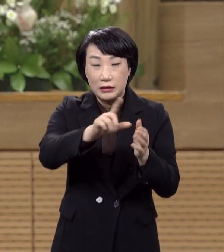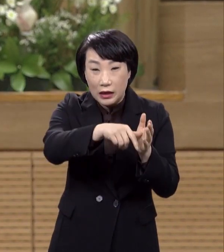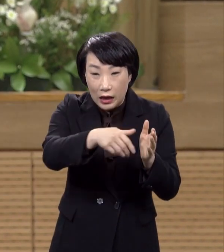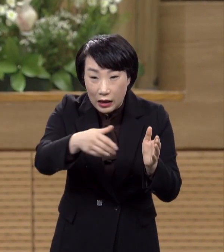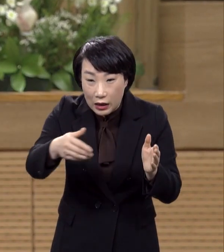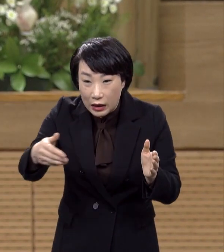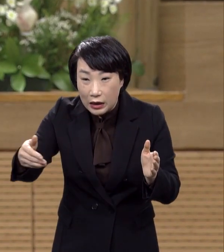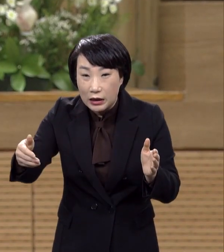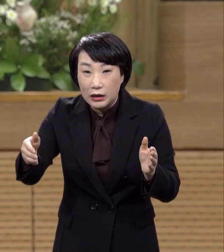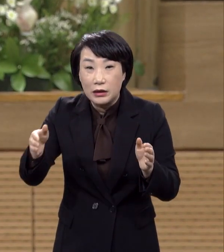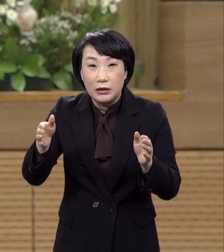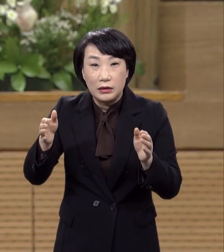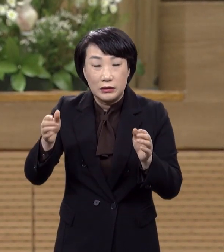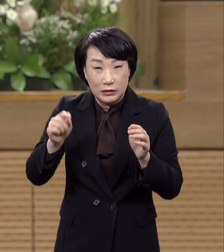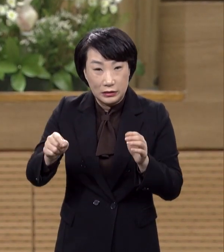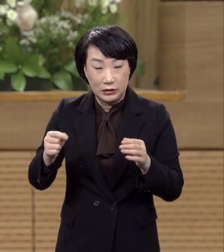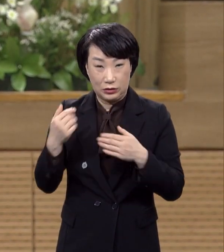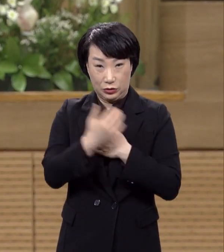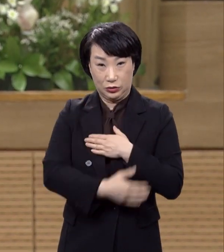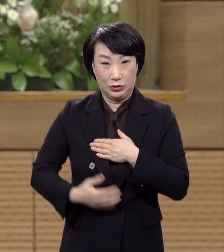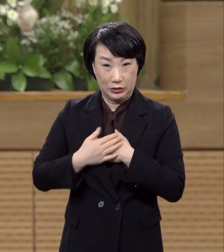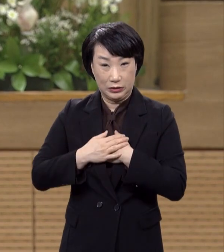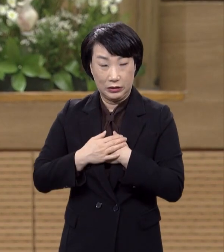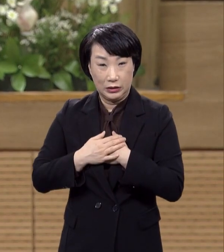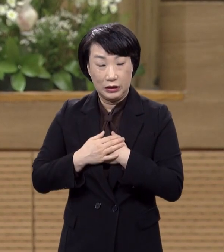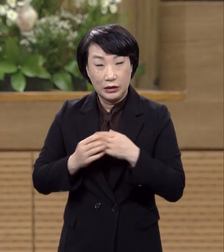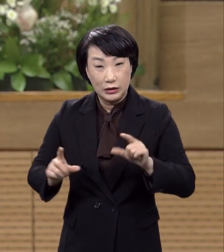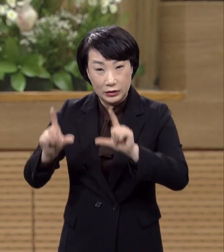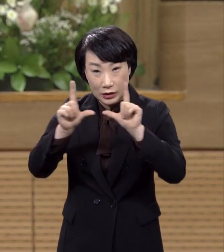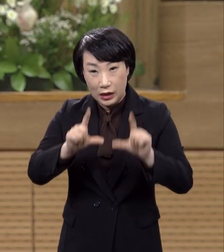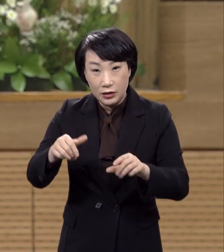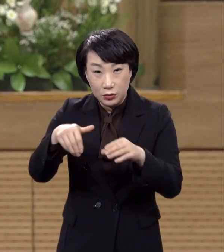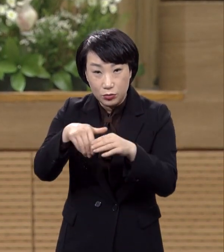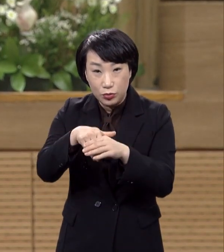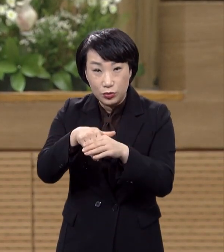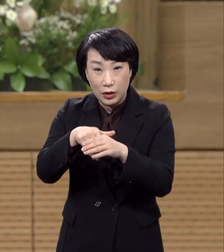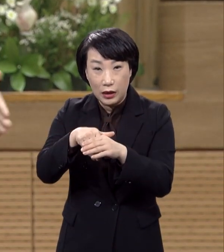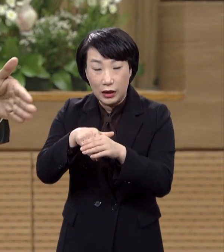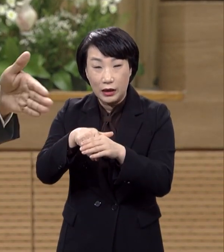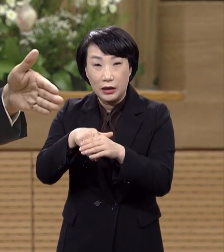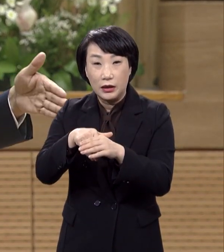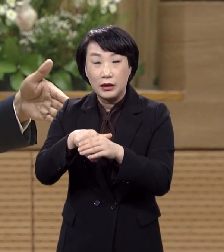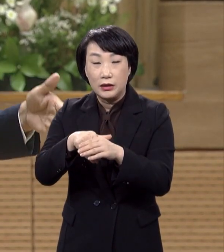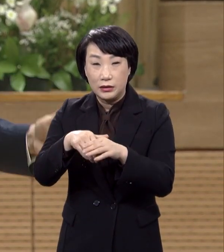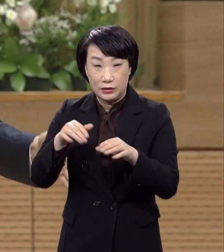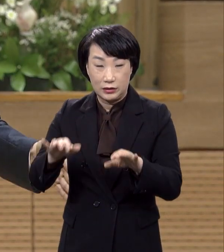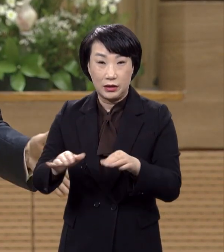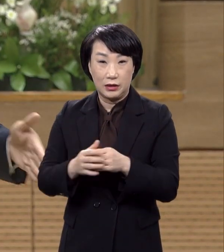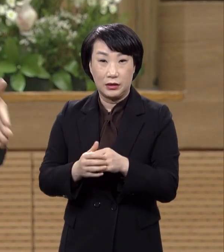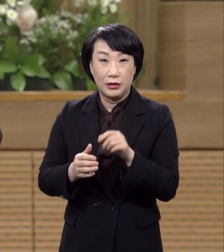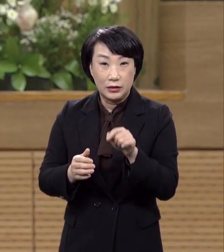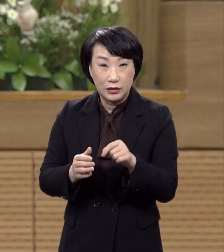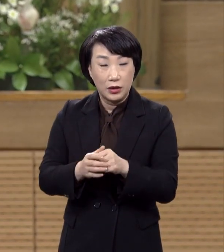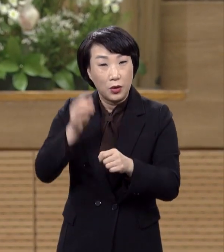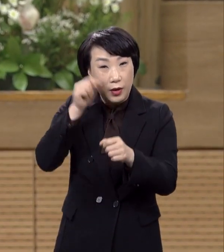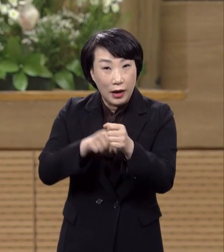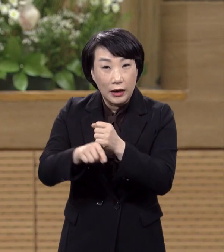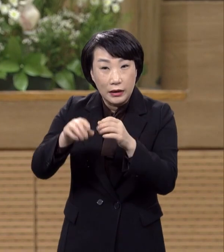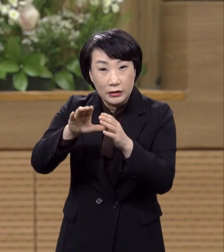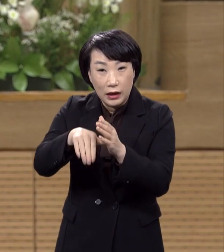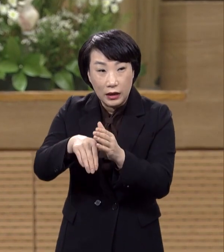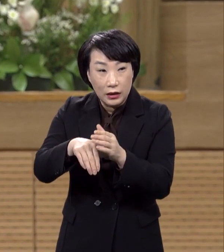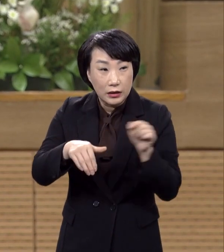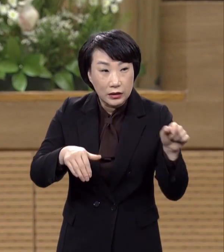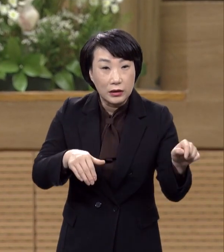지나간 세대에 육신이 살고 있는 문명의 세대와 물질의 세대와 과학의